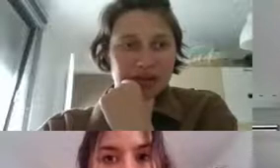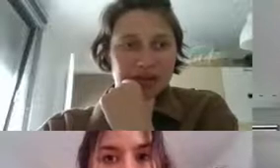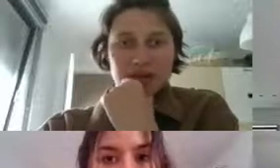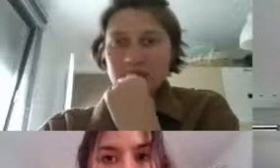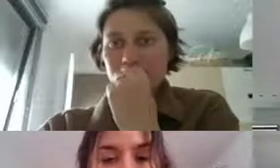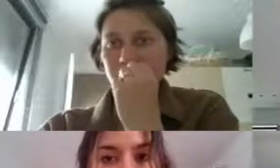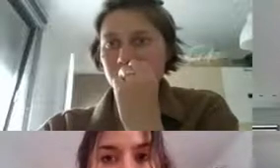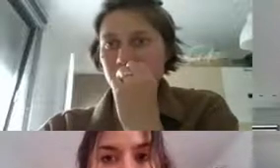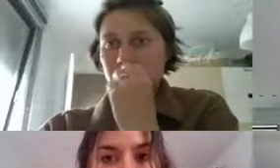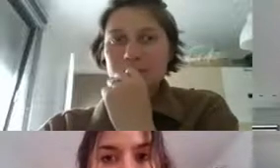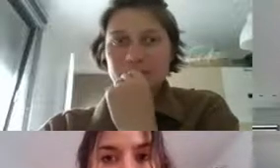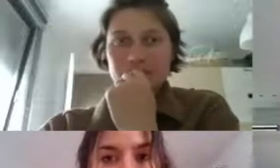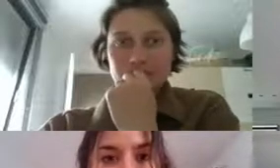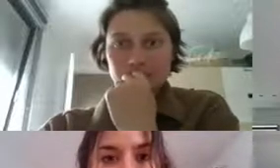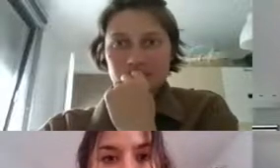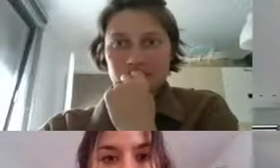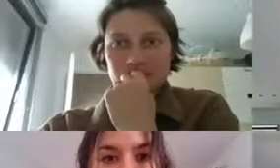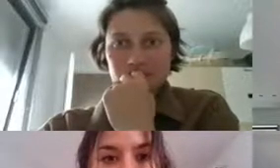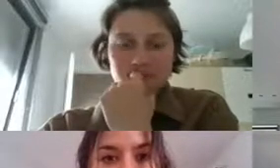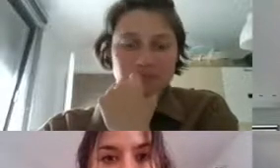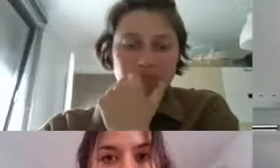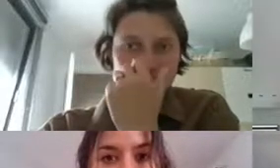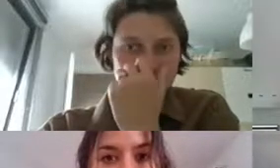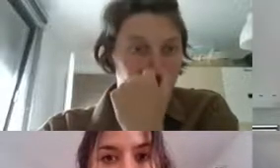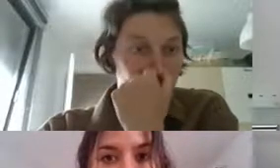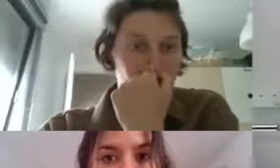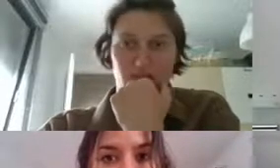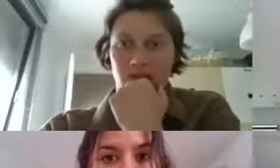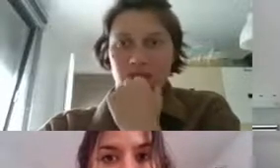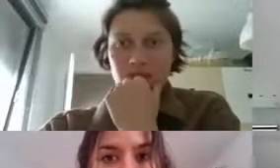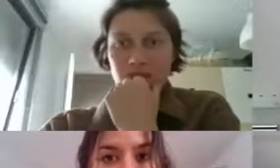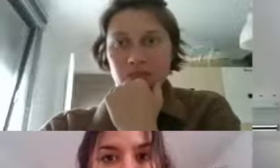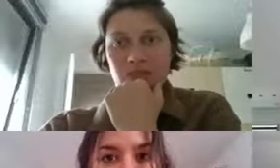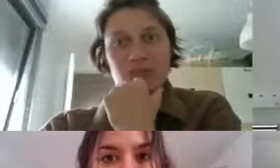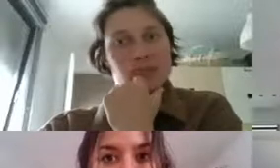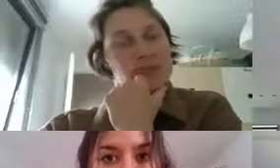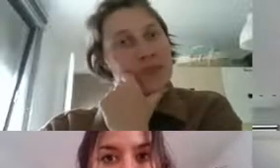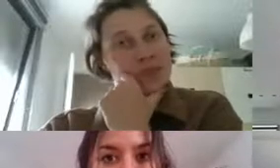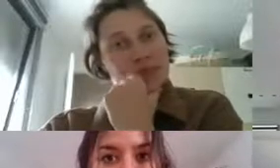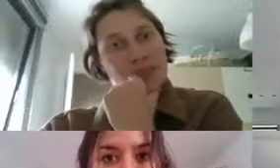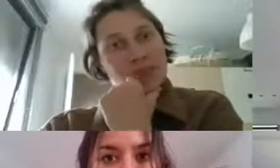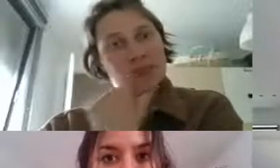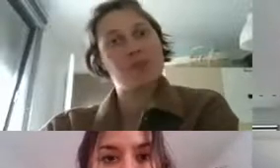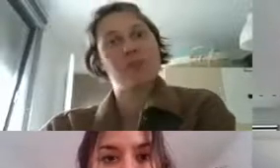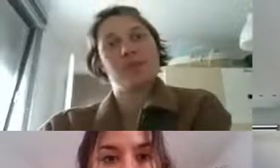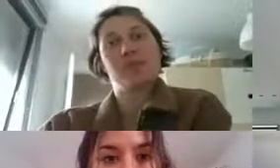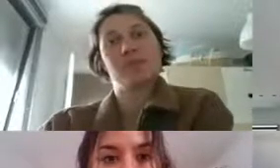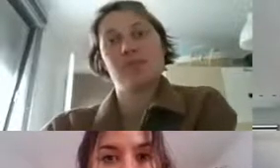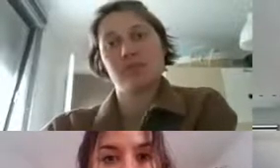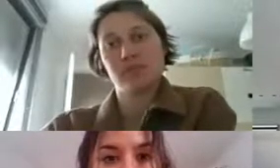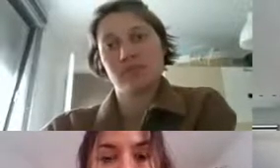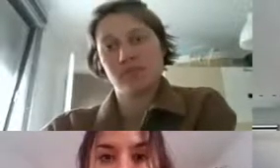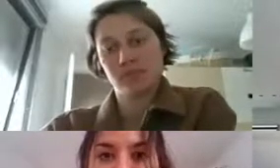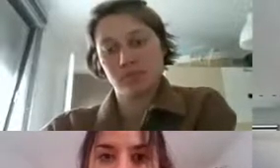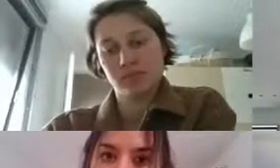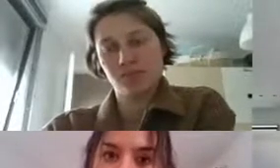Ik vind het zelf moeilijk, omdat ik niet... Ik zit sowieso nooit aan een totaal aantal... ik heb een klein speelbewerking, dus ik